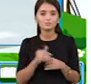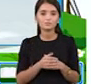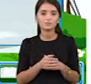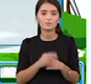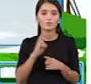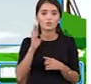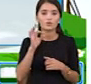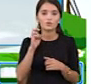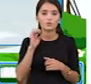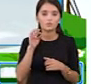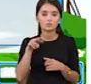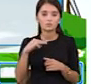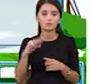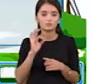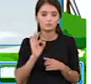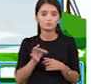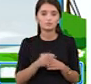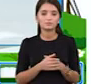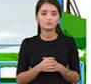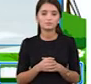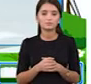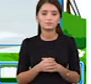bu Cobalt-da.